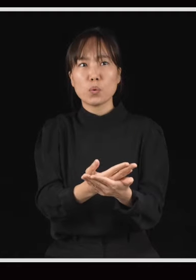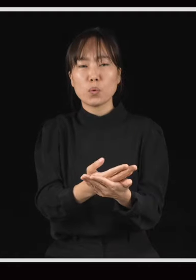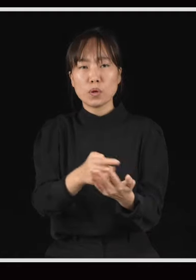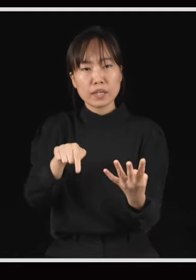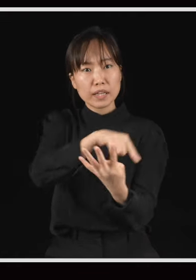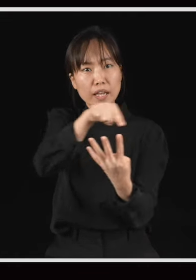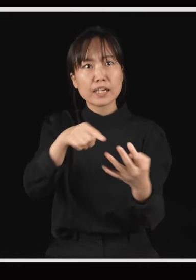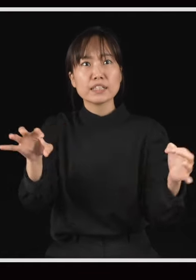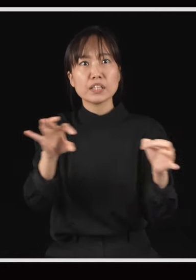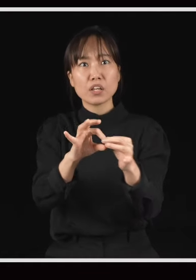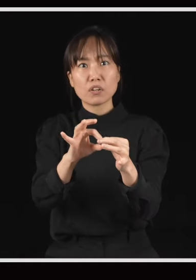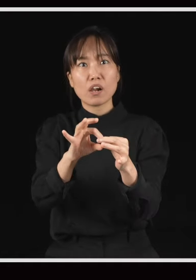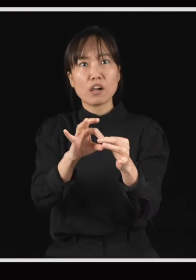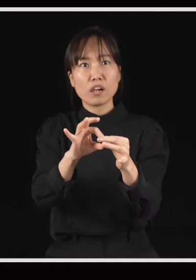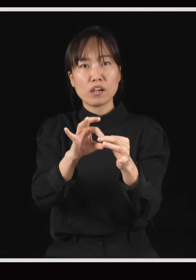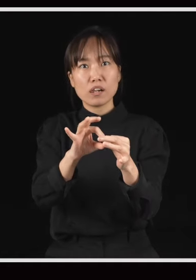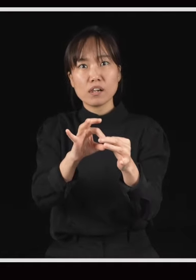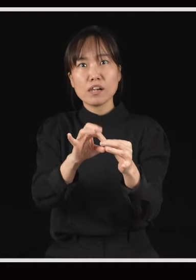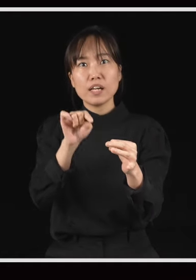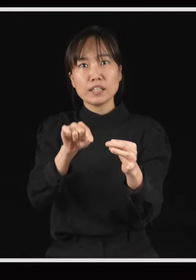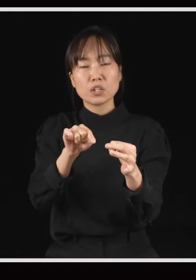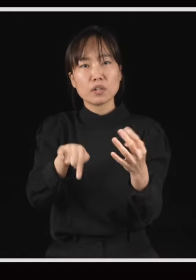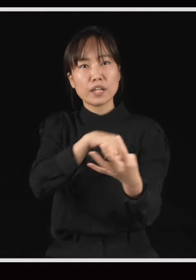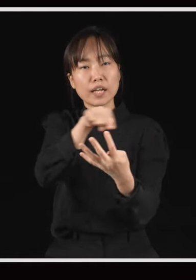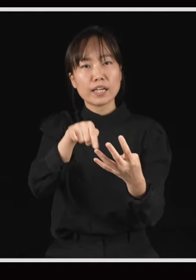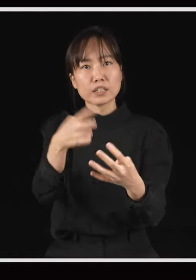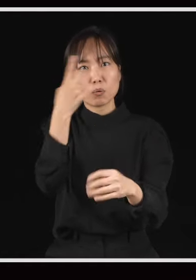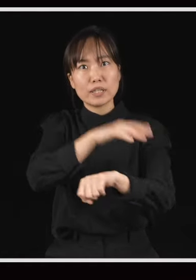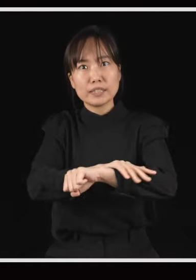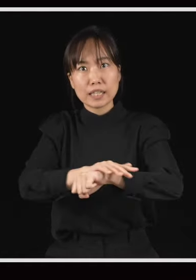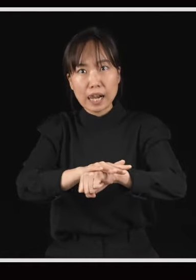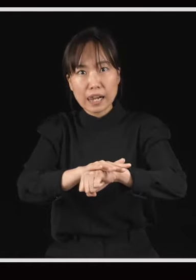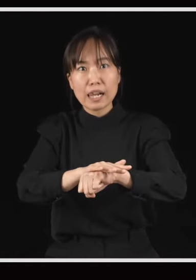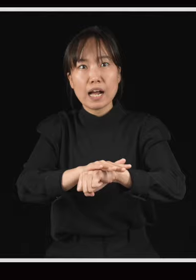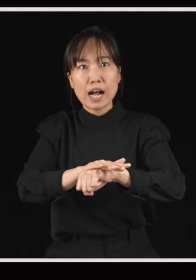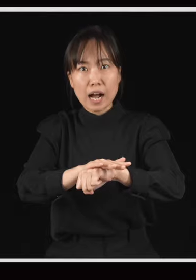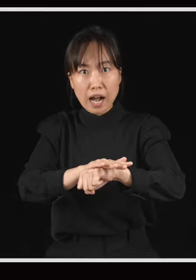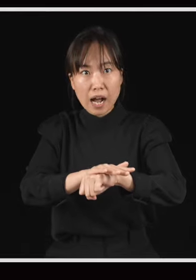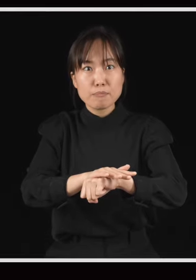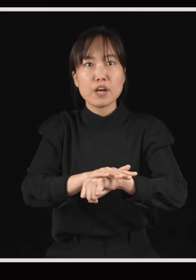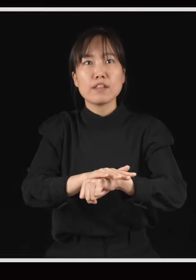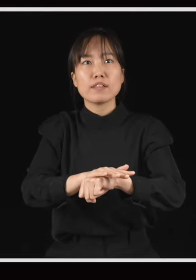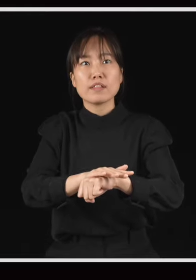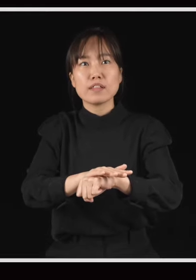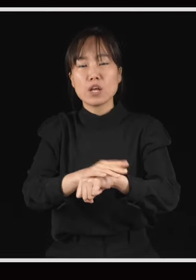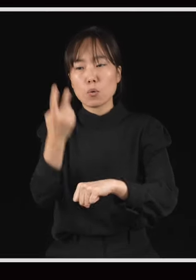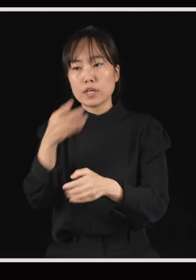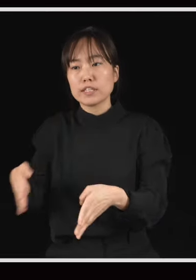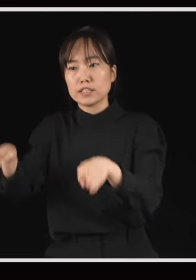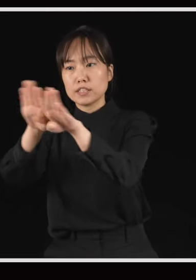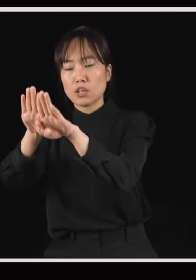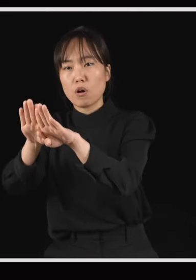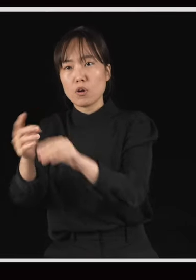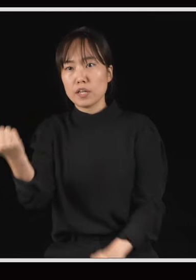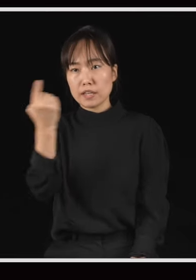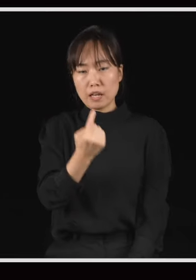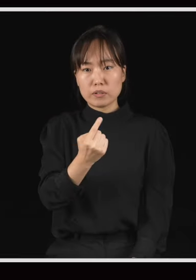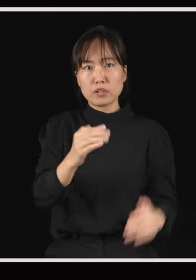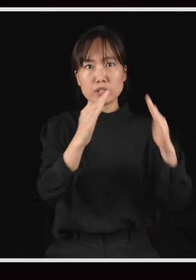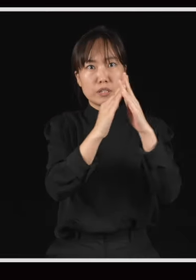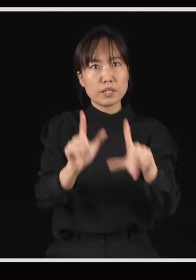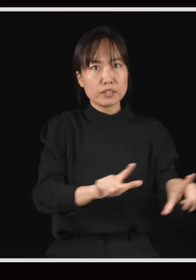연결이 되어 있습니다. 연결이 되어 있어서 이 네 가지를 잘 챙기면 요양병원에 가실 어르신을 댁으로